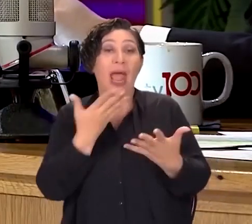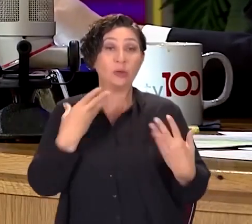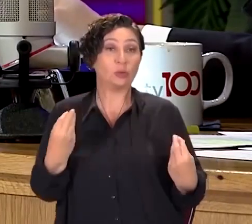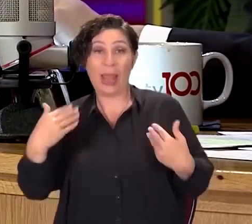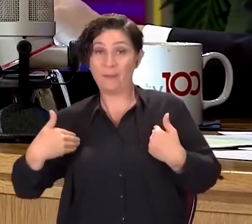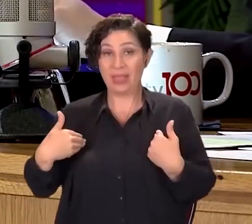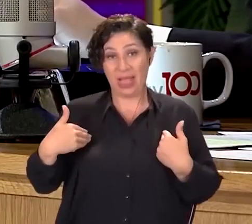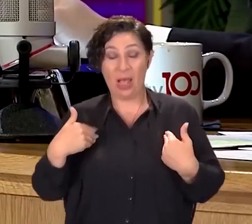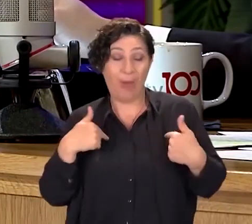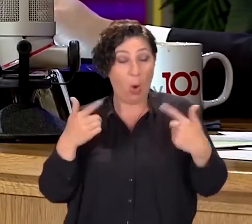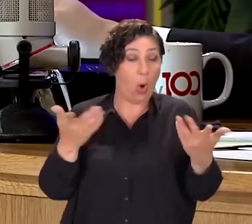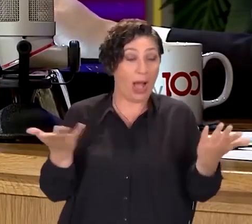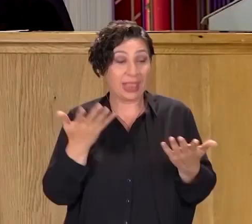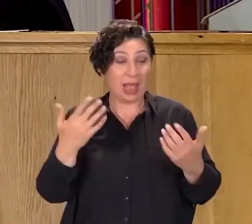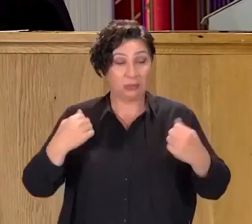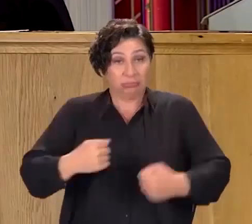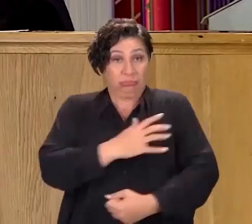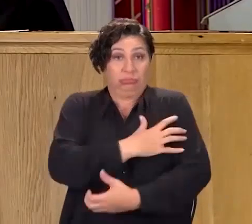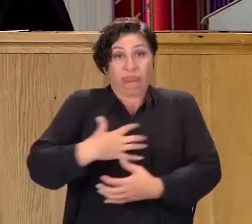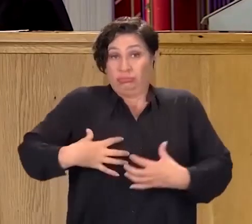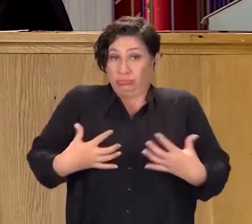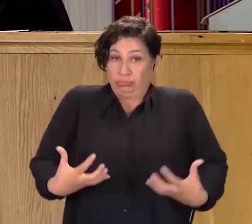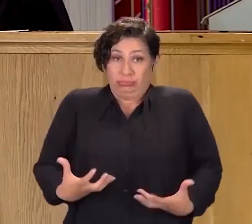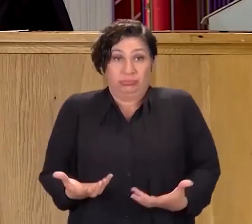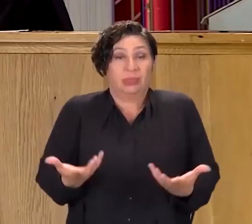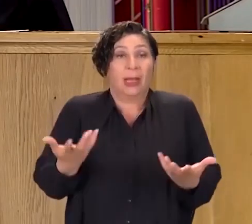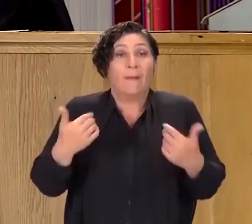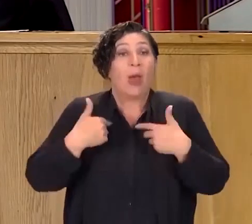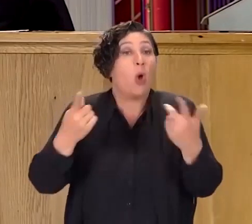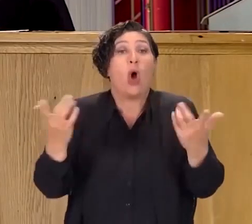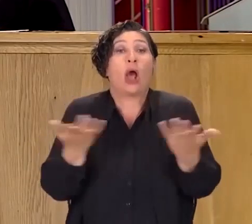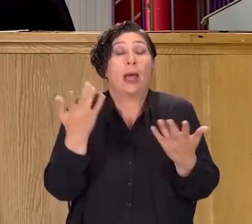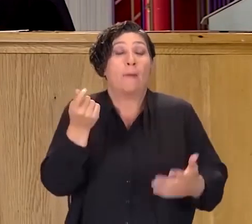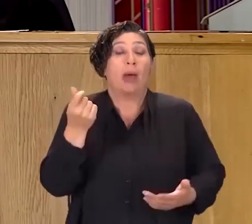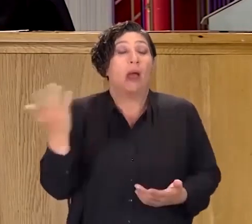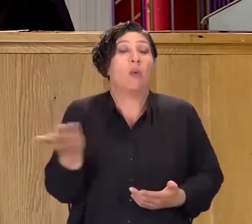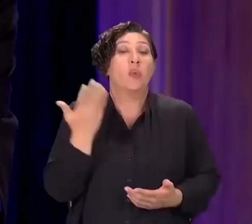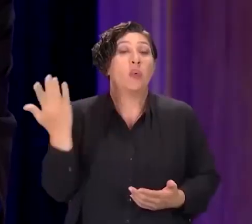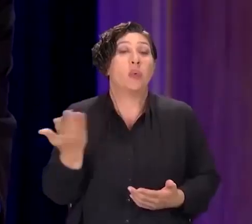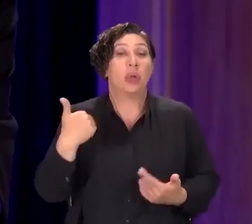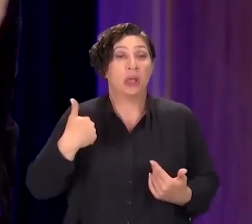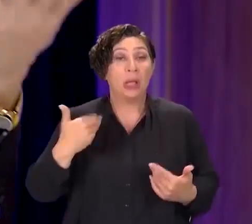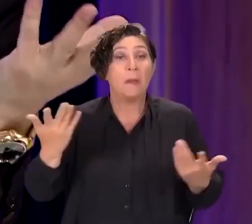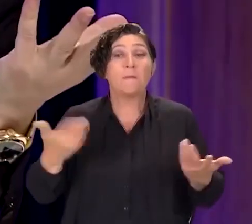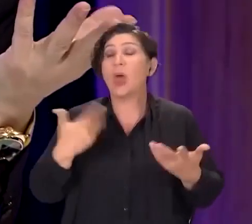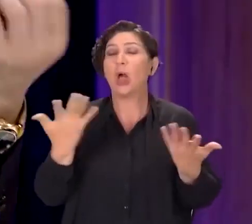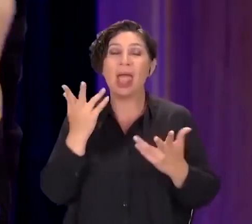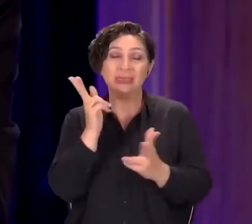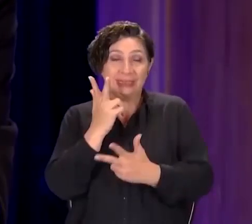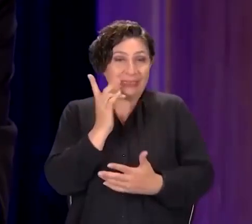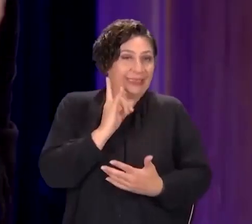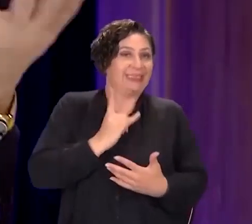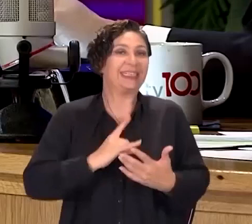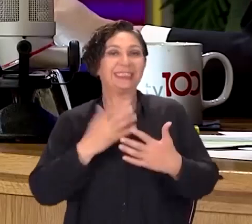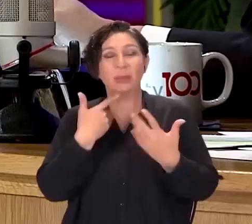güzelim ki, ben o kadar kaslı bir vücuda sahibim ki, ben o kadar para sahibiyim ki, ben o kadar seksiyim ki,